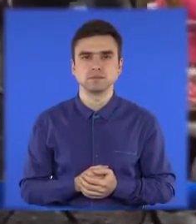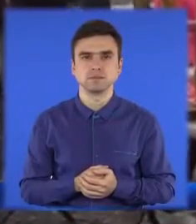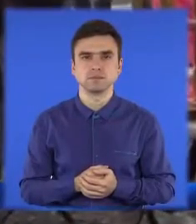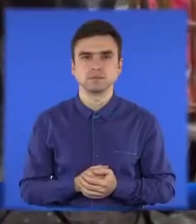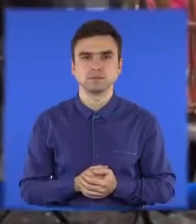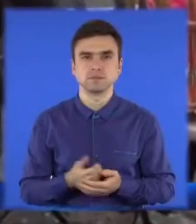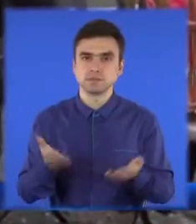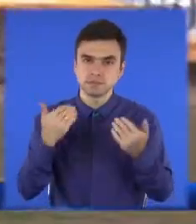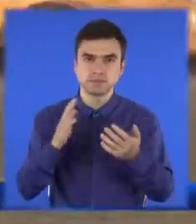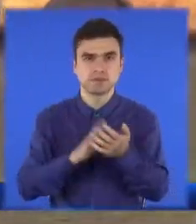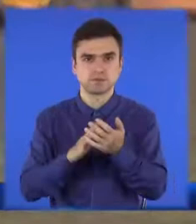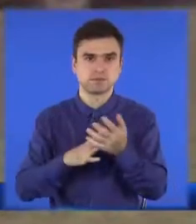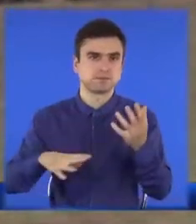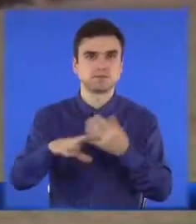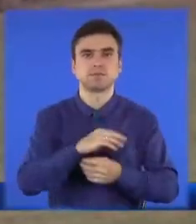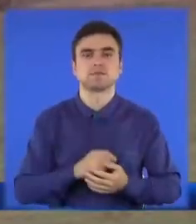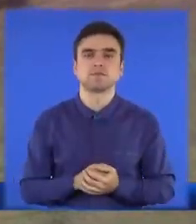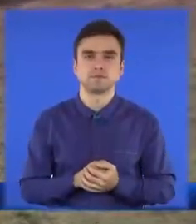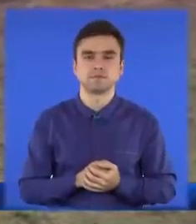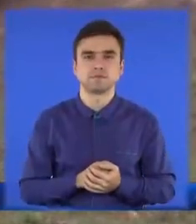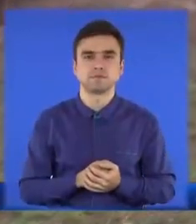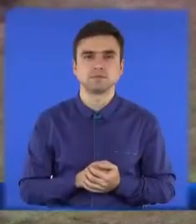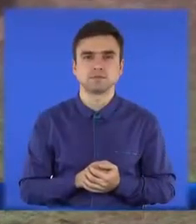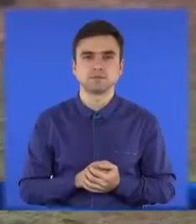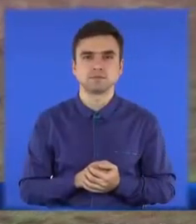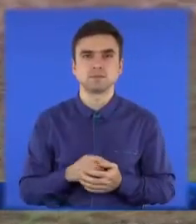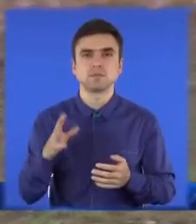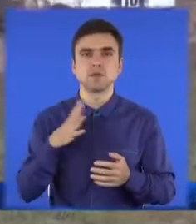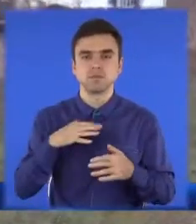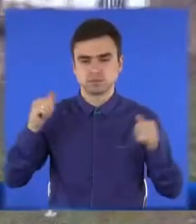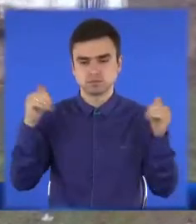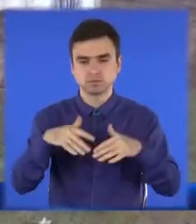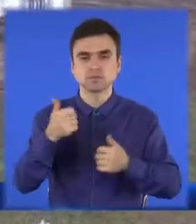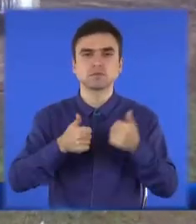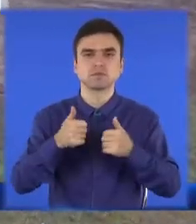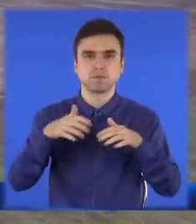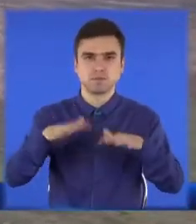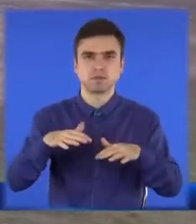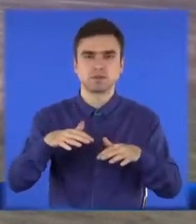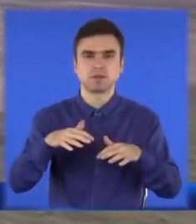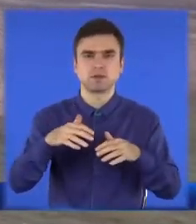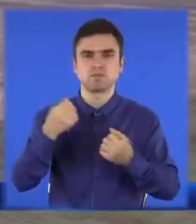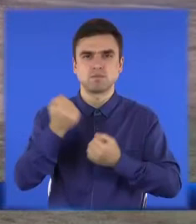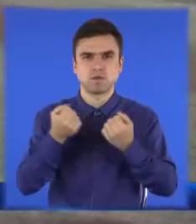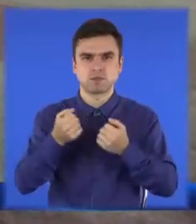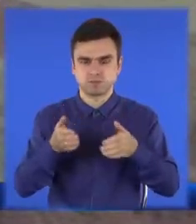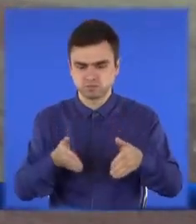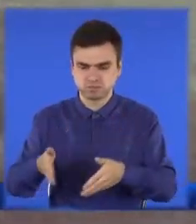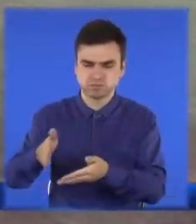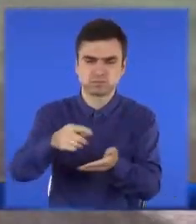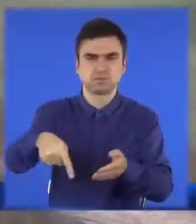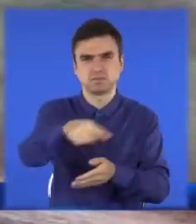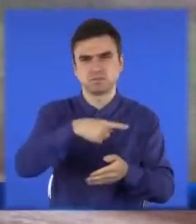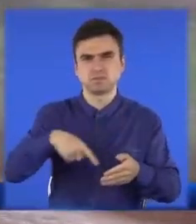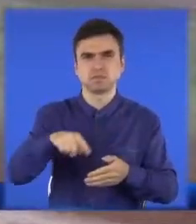Ваші аплодисменти! Заїзди проводили на автодромі «Кривбас Екстрим». Організація змагань була на вищому рівні. У